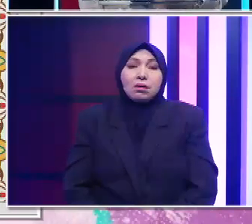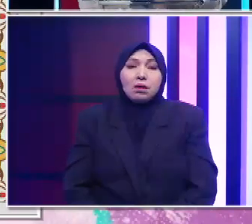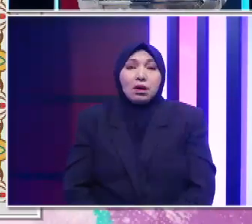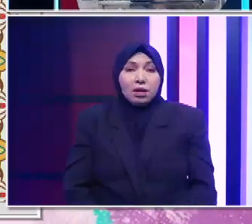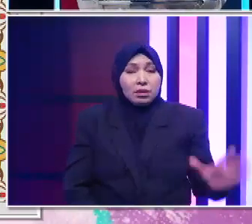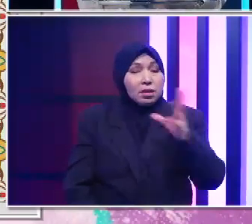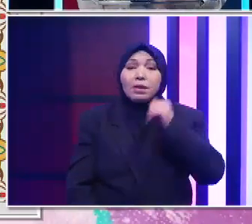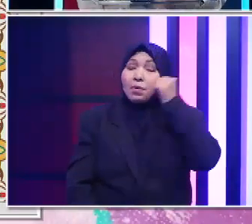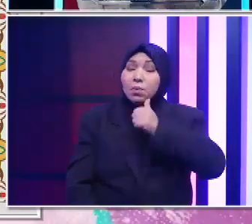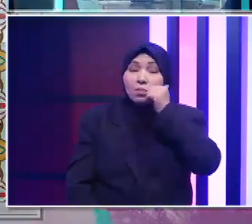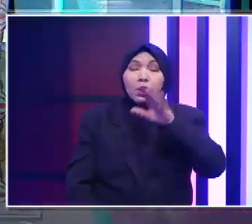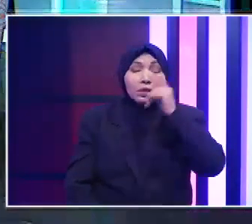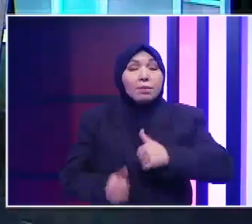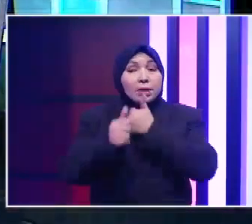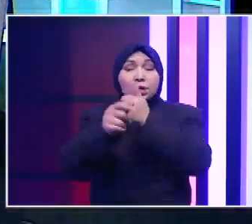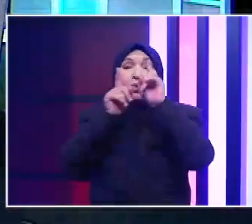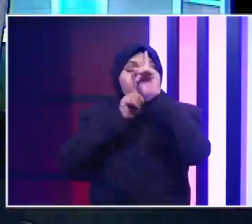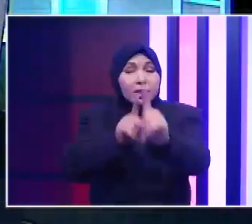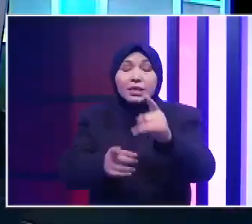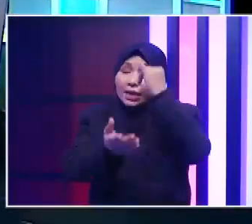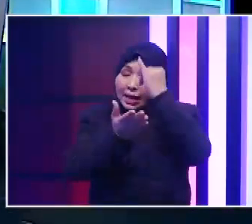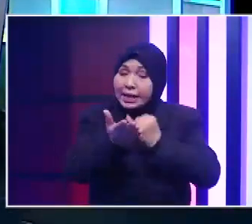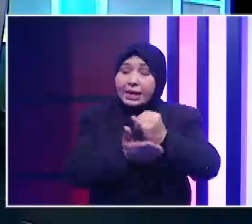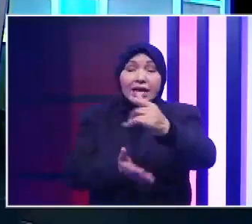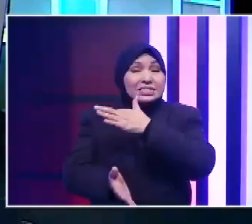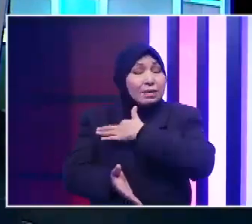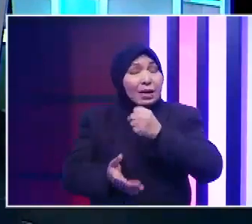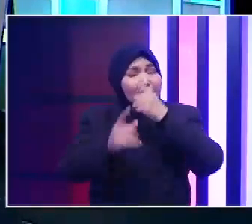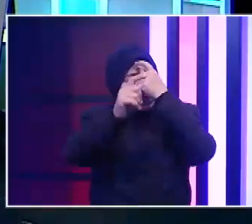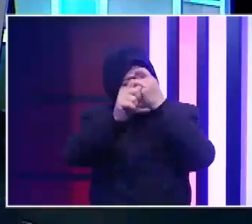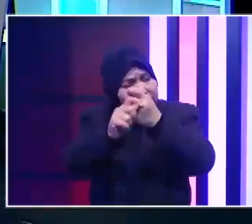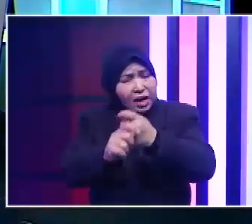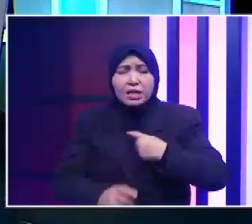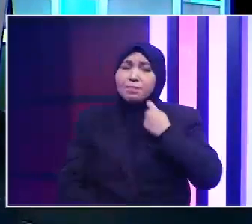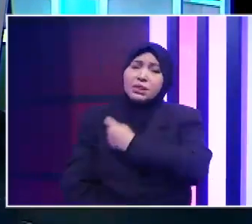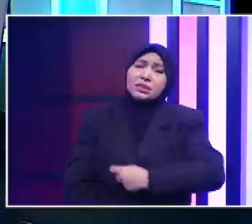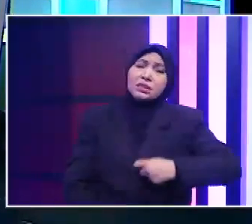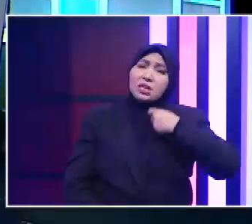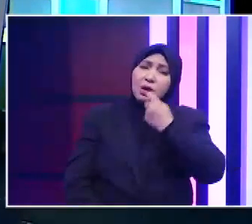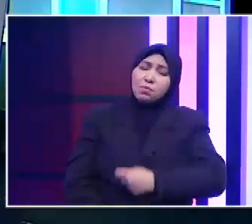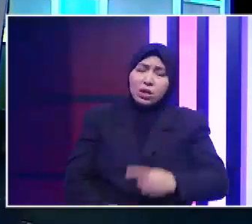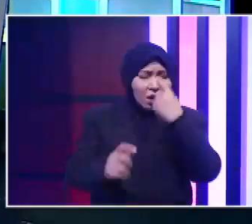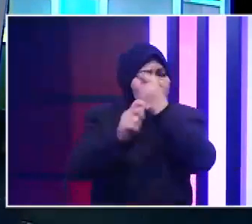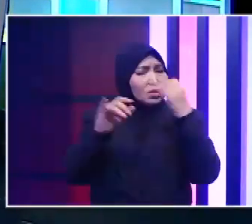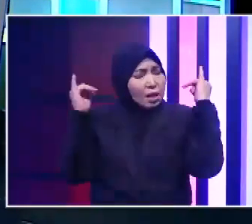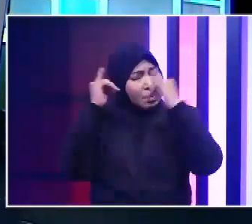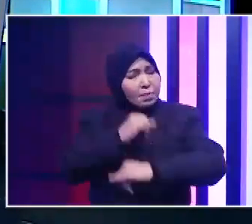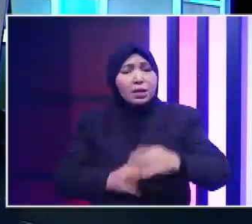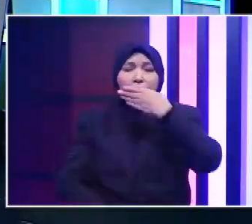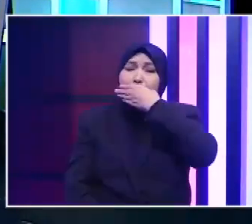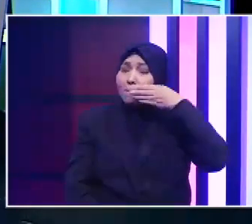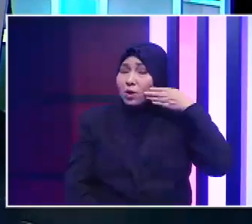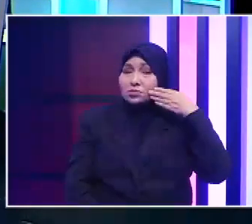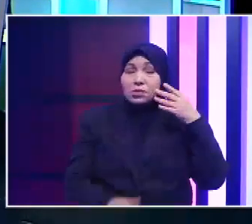nge-rap Puan yang menurut perintah yang ikhlas imannya yang taat yang bertaubat yang tetap beribadah memperpuas